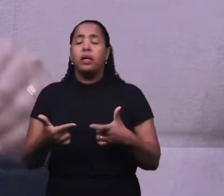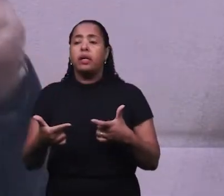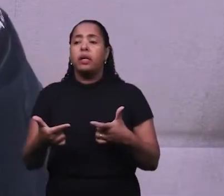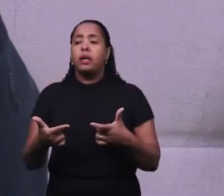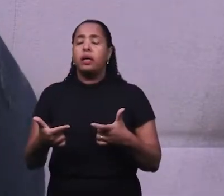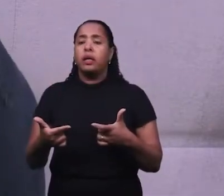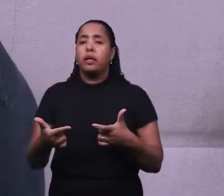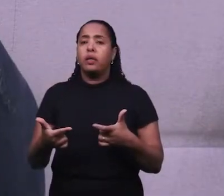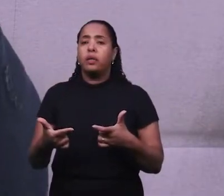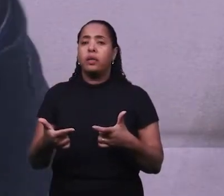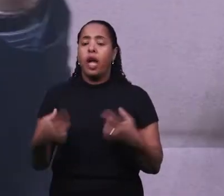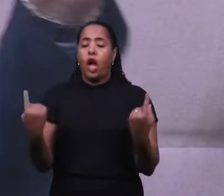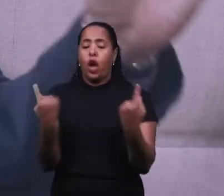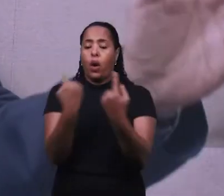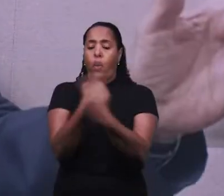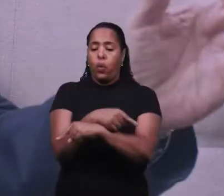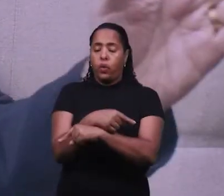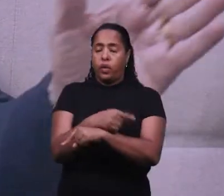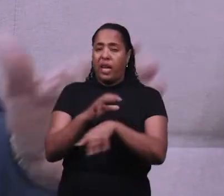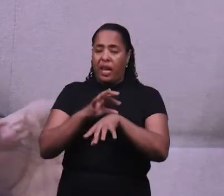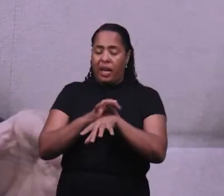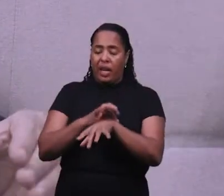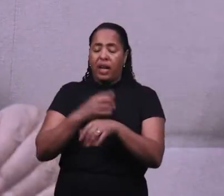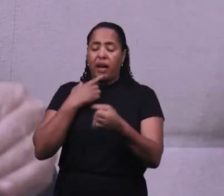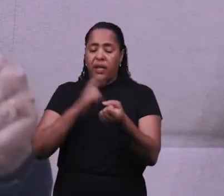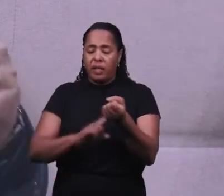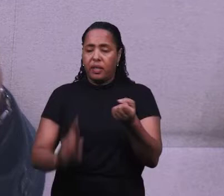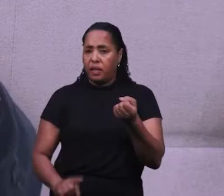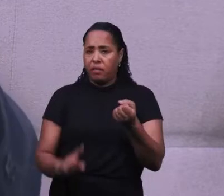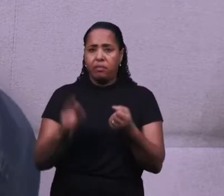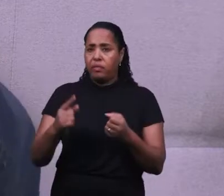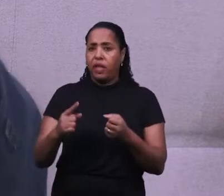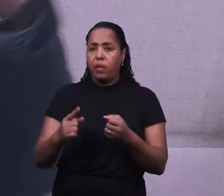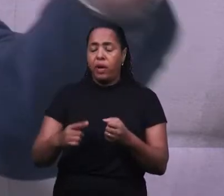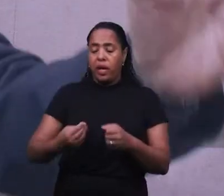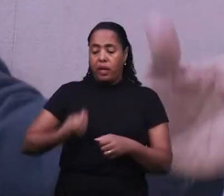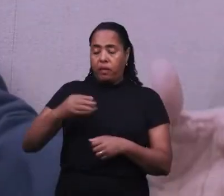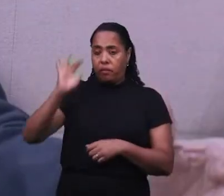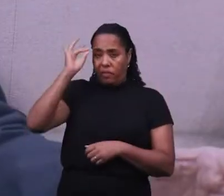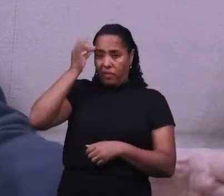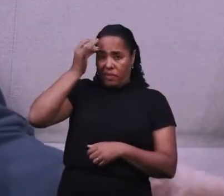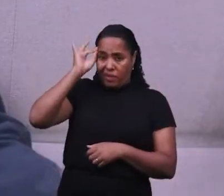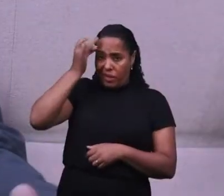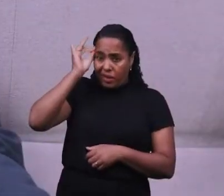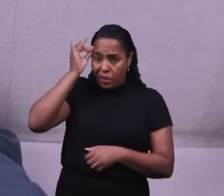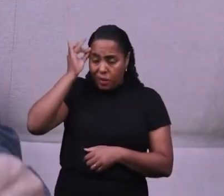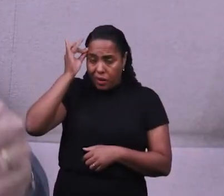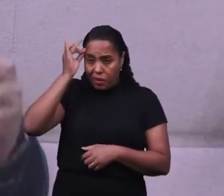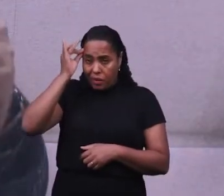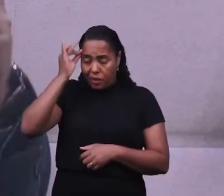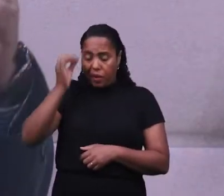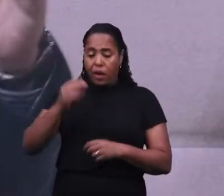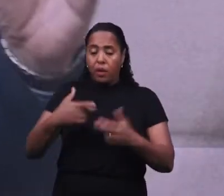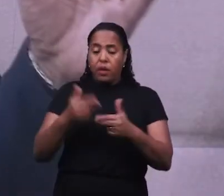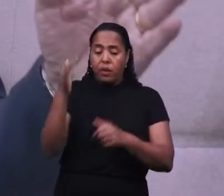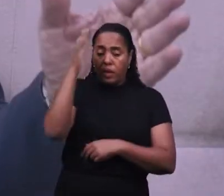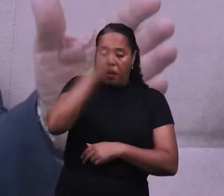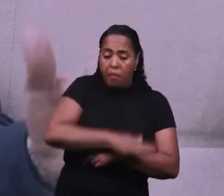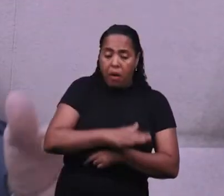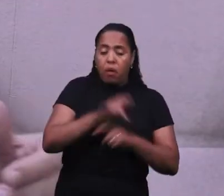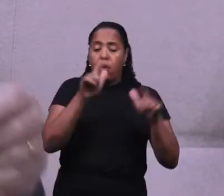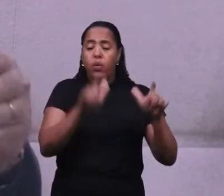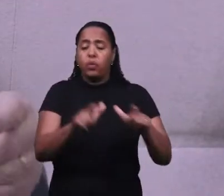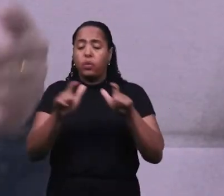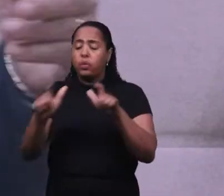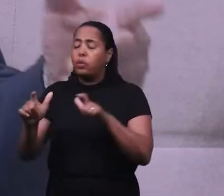les épreuves, comme Paul dit, ce n'est pas contre la chair et le sang, mais sont des luttes